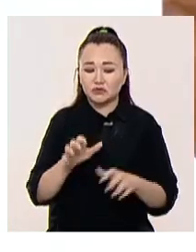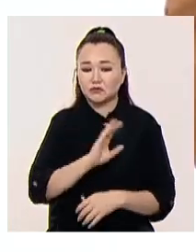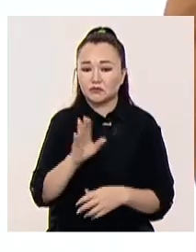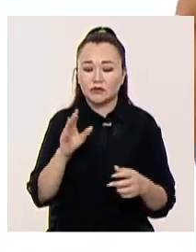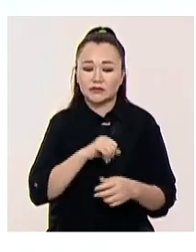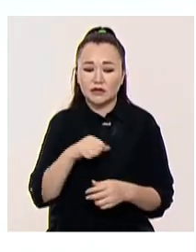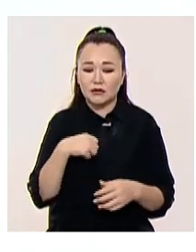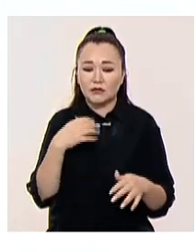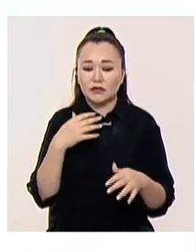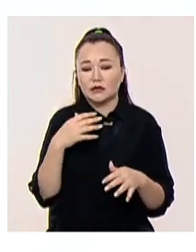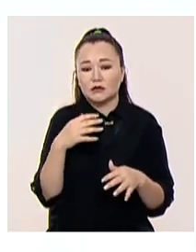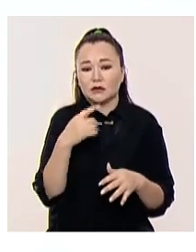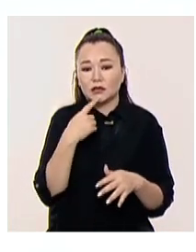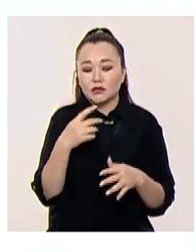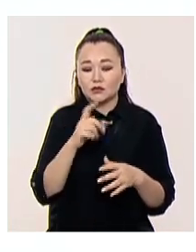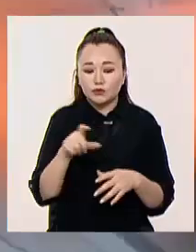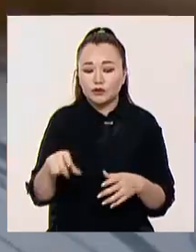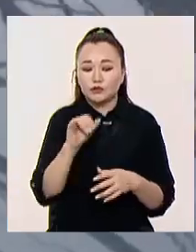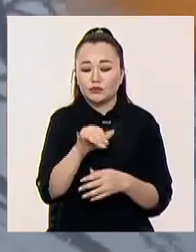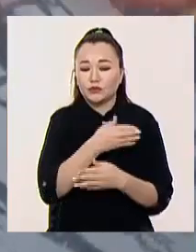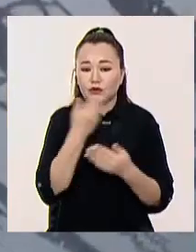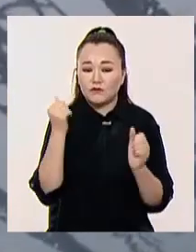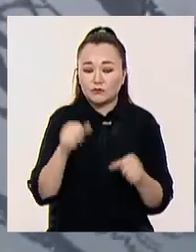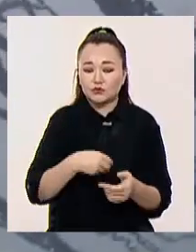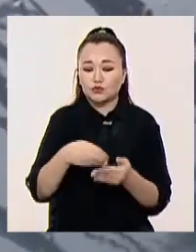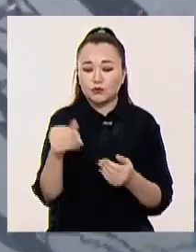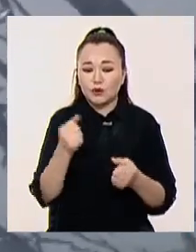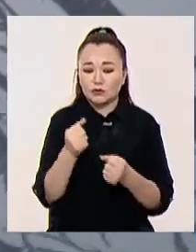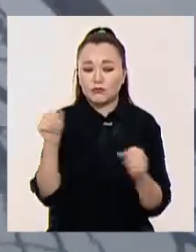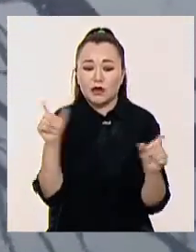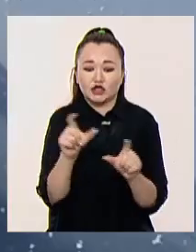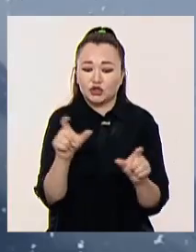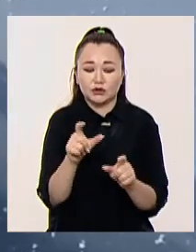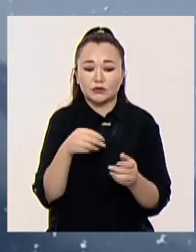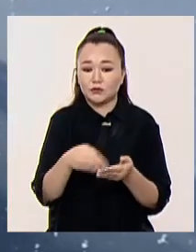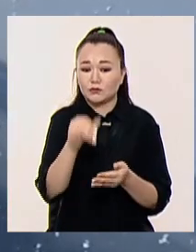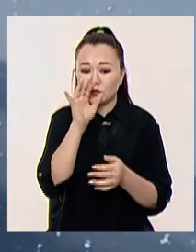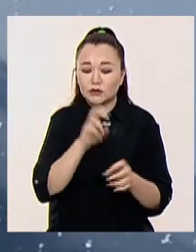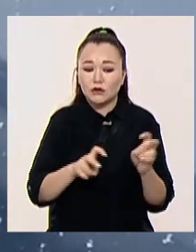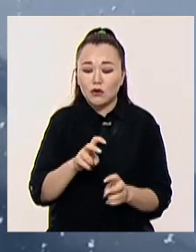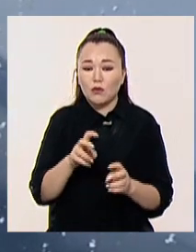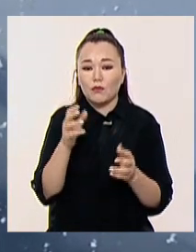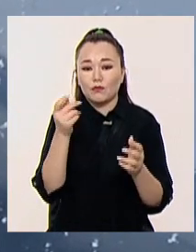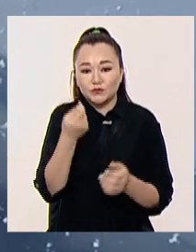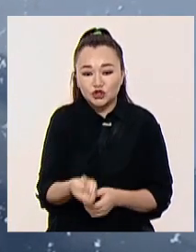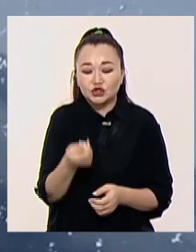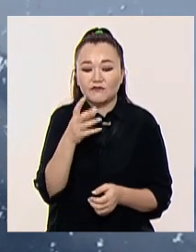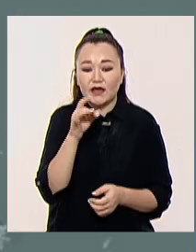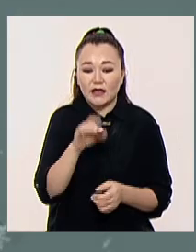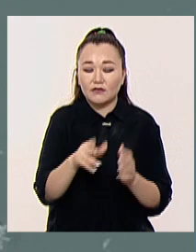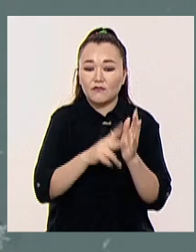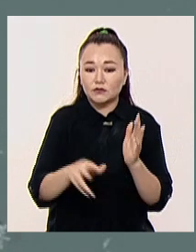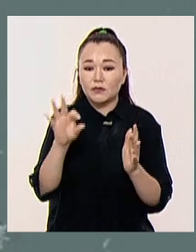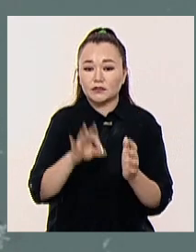самая уязвимая часть населения. Люди, не имеющие возможности купить машины в автосалонах. Они искали более бюджетные варианты.